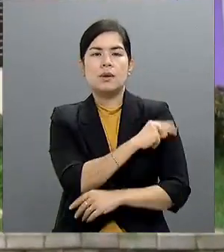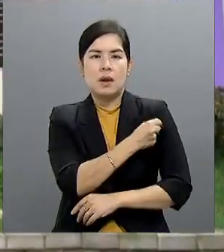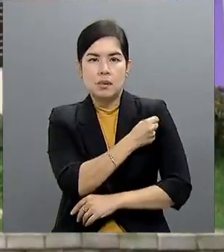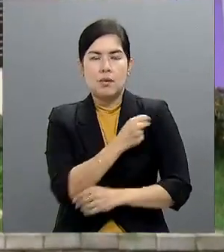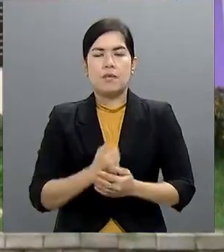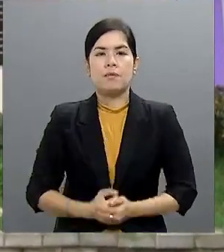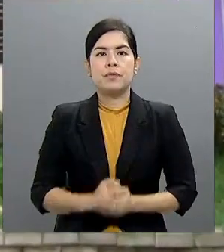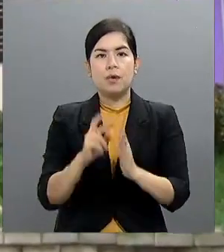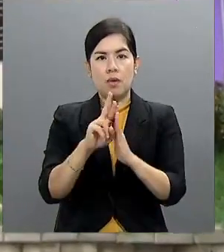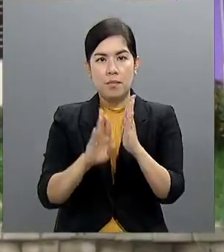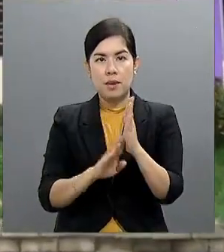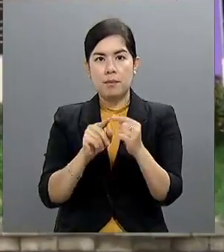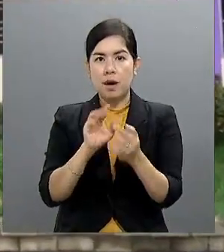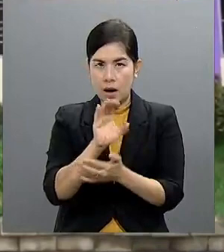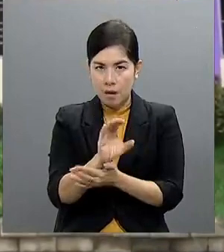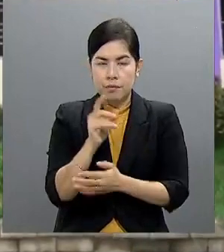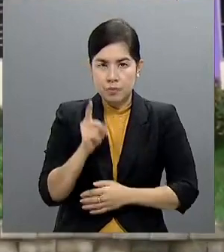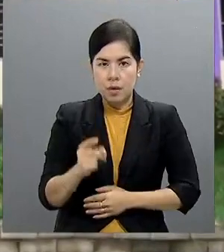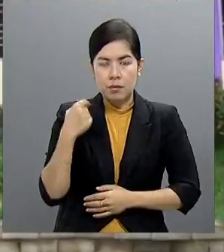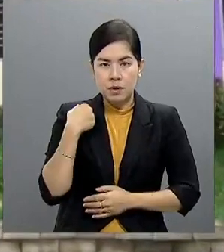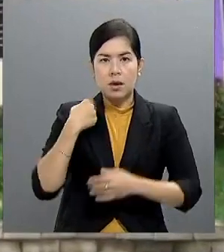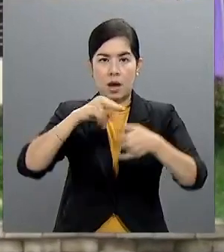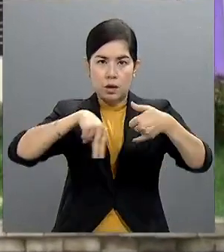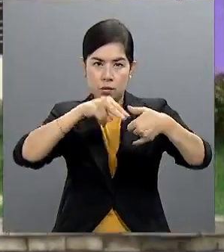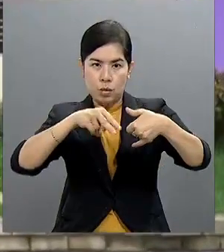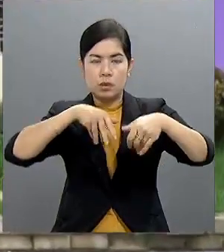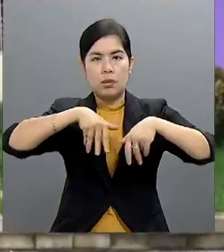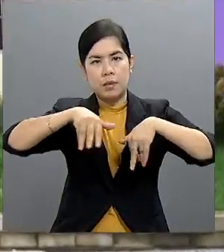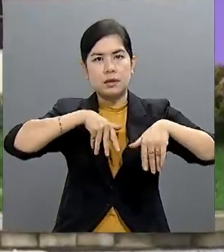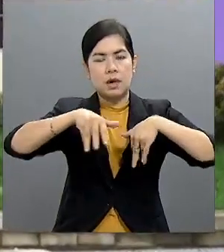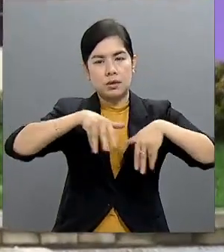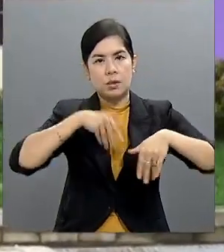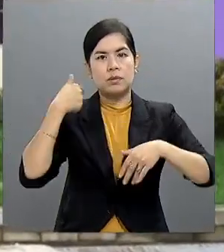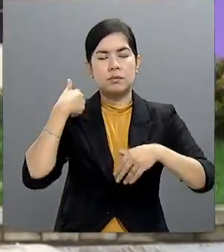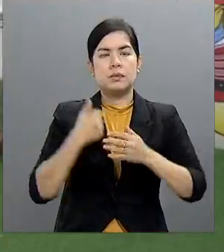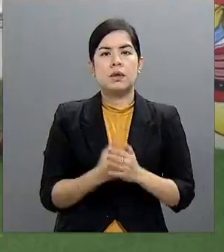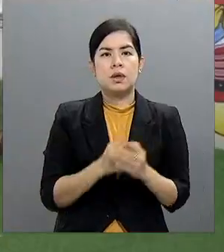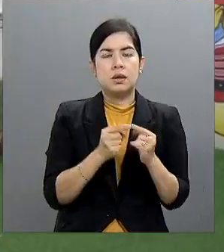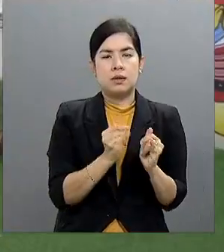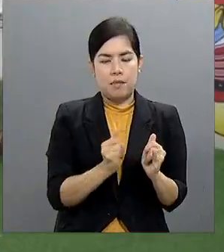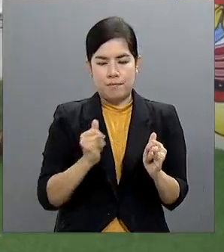ดกรองประชาชนเว้นระยะในการเข้าวัดมีการใส่หน้ากาก